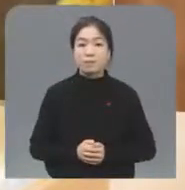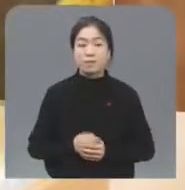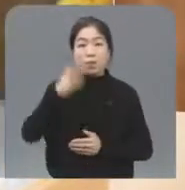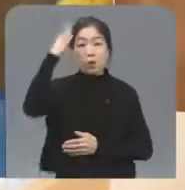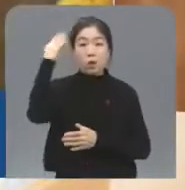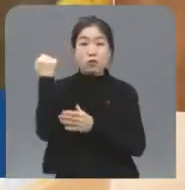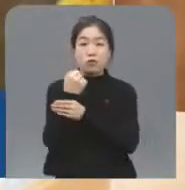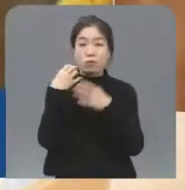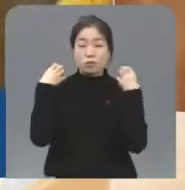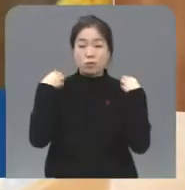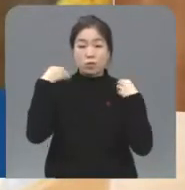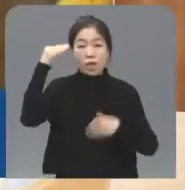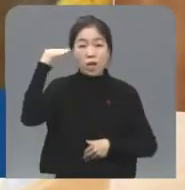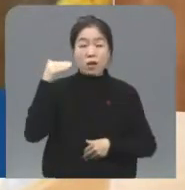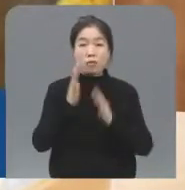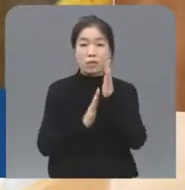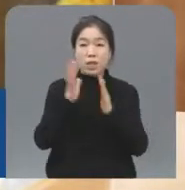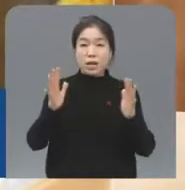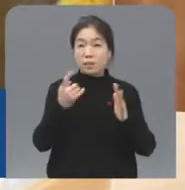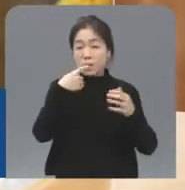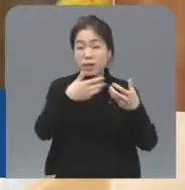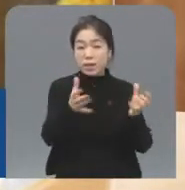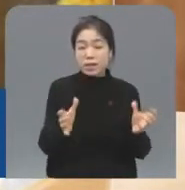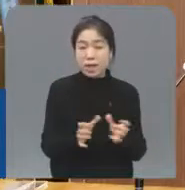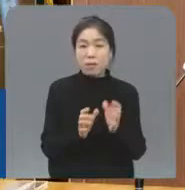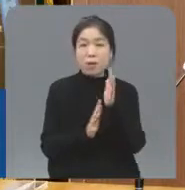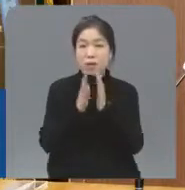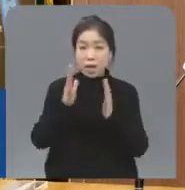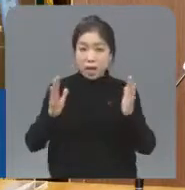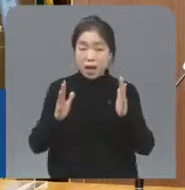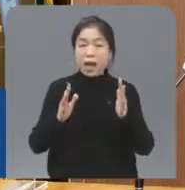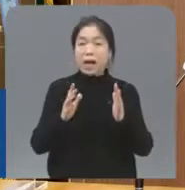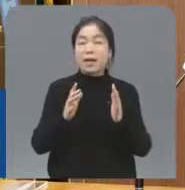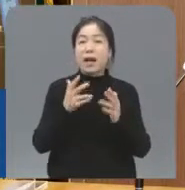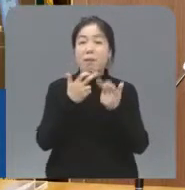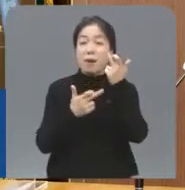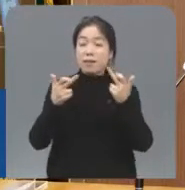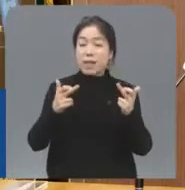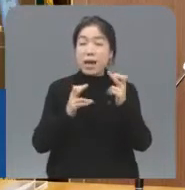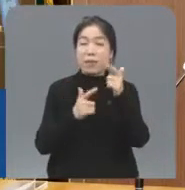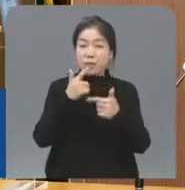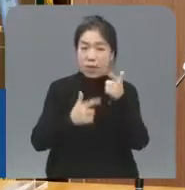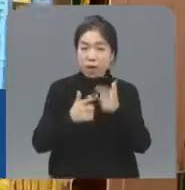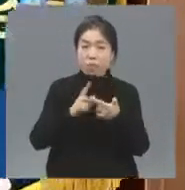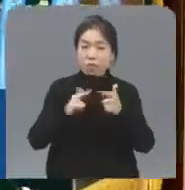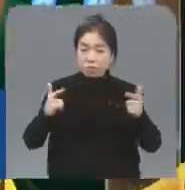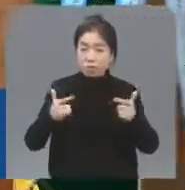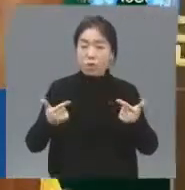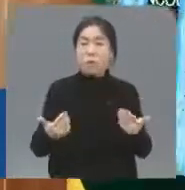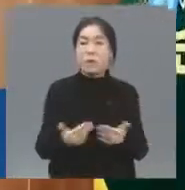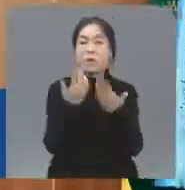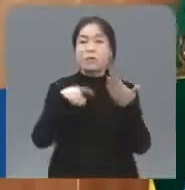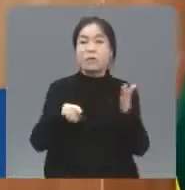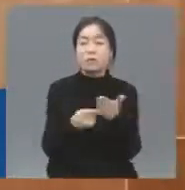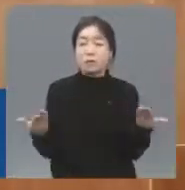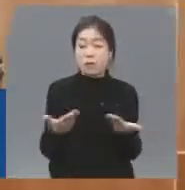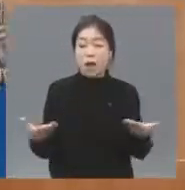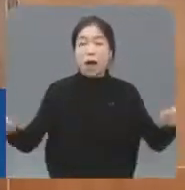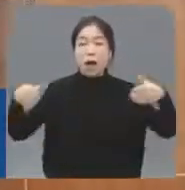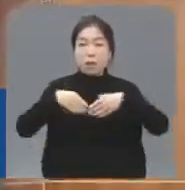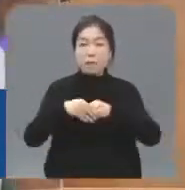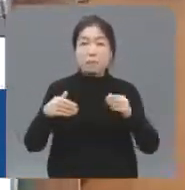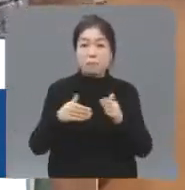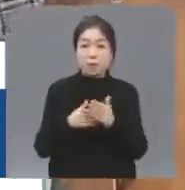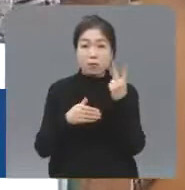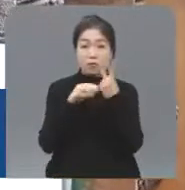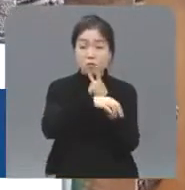화순군이 한국산림아카데미와 산림자원화와 임업발전 지원을 위한 업무 협약을 체결했습니다. 이에 따라 두